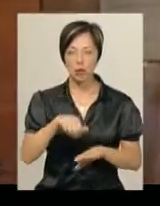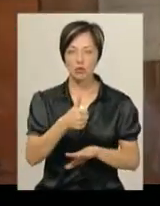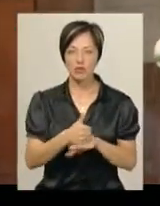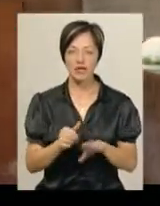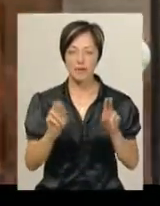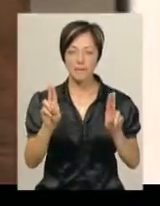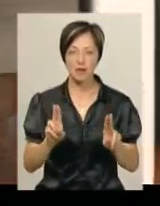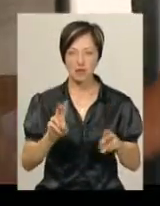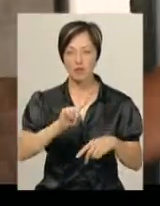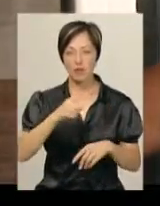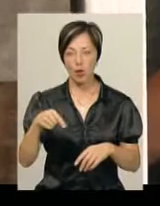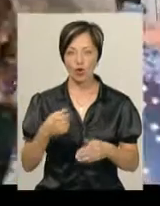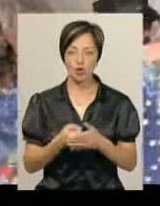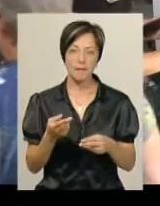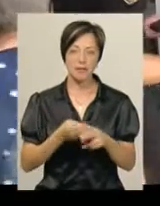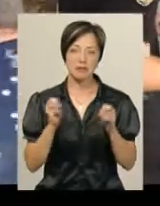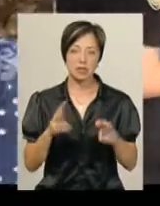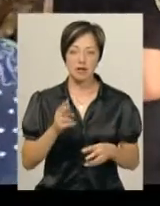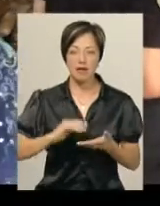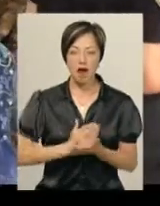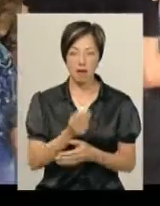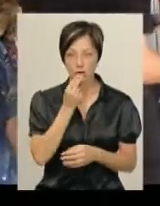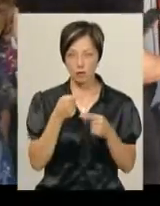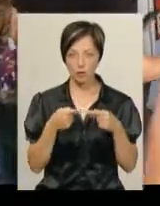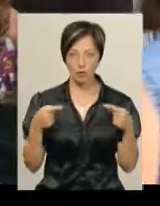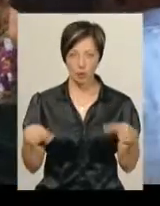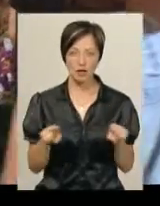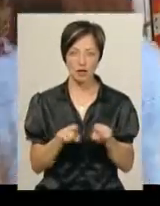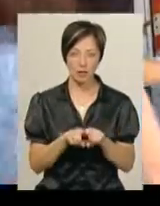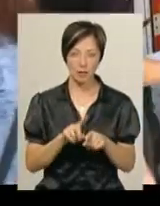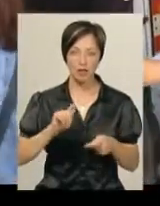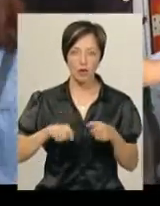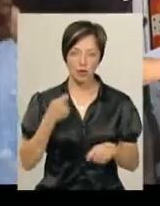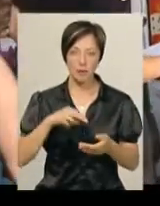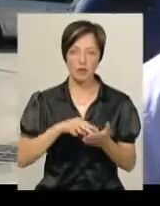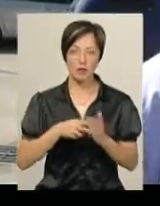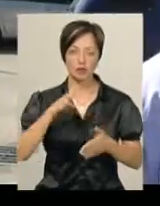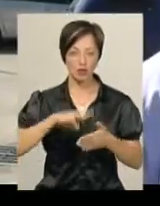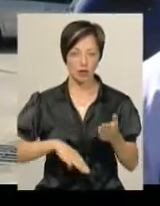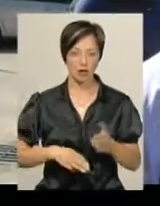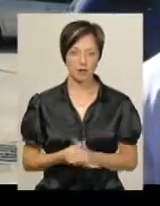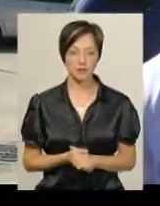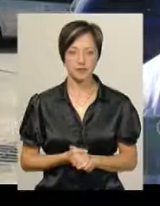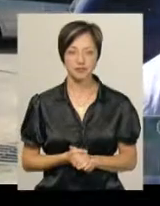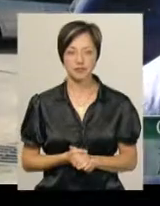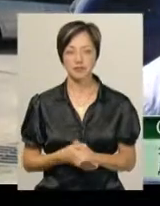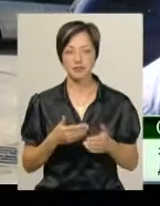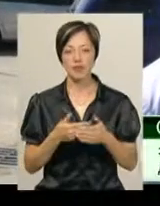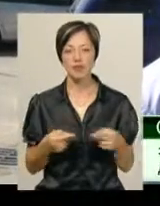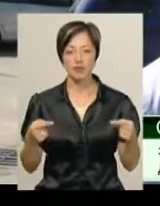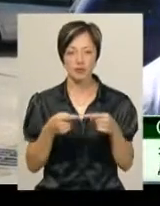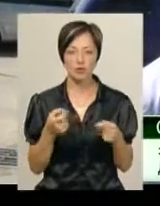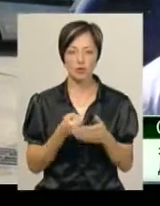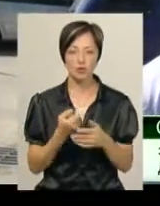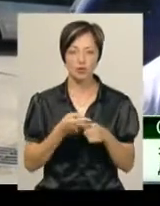принципи та вимоги до безпечності та якості харчових продуктів, за таке порушення передбачений штраф. «Відповідно до цього реєстру ми плануємо